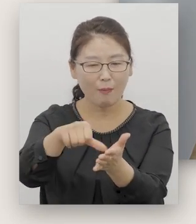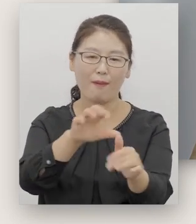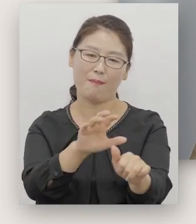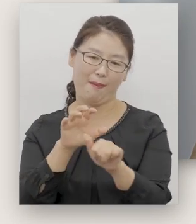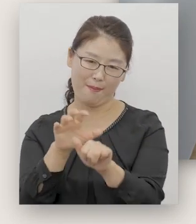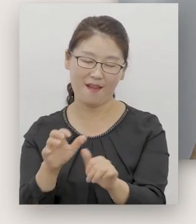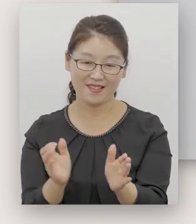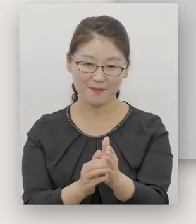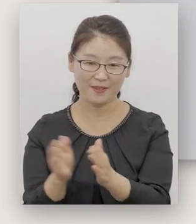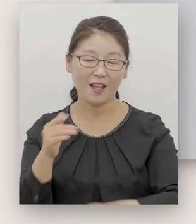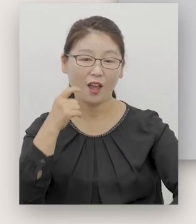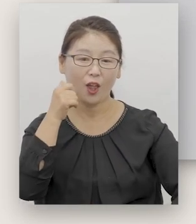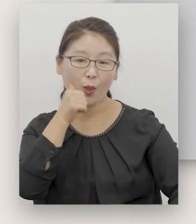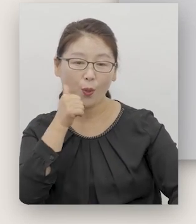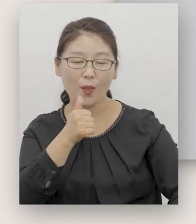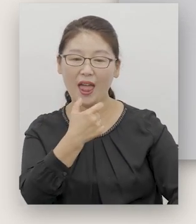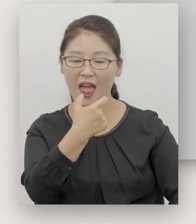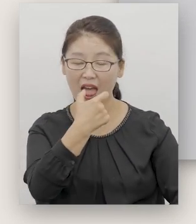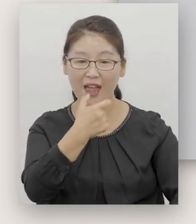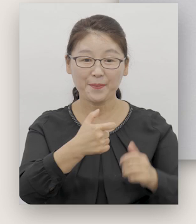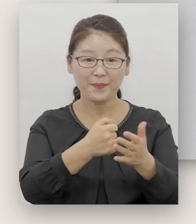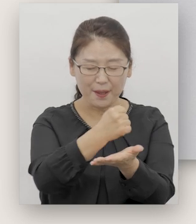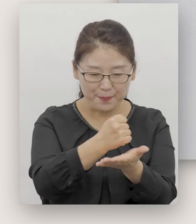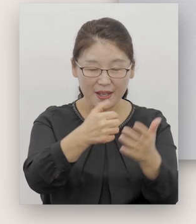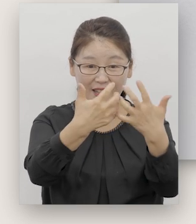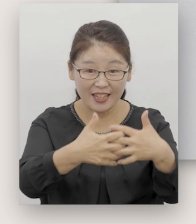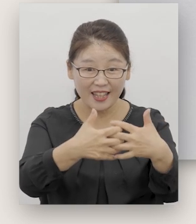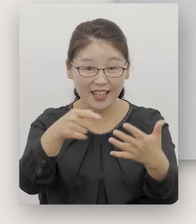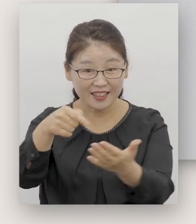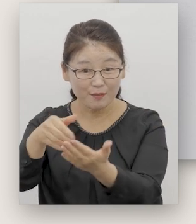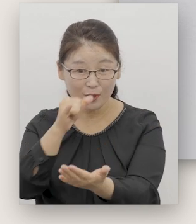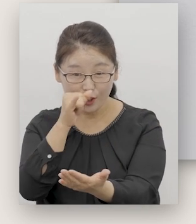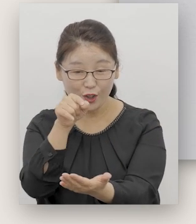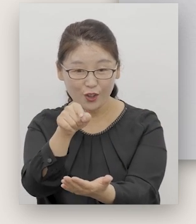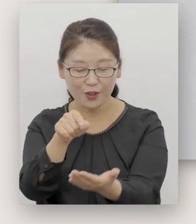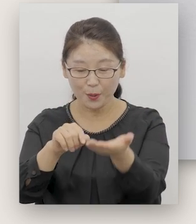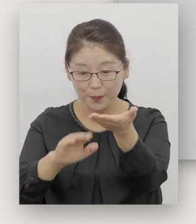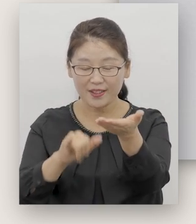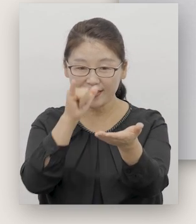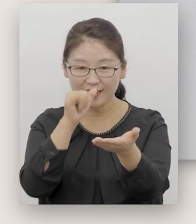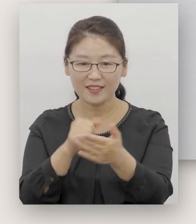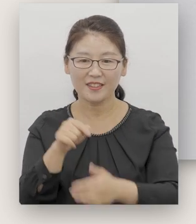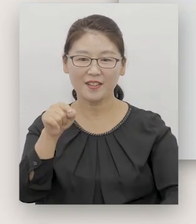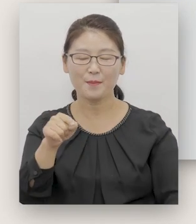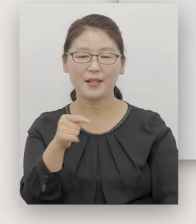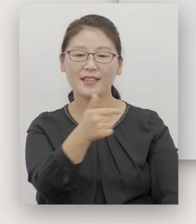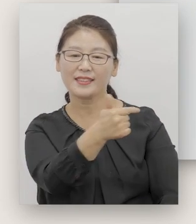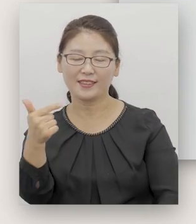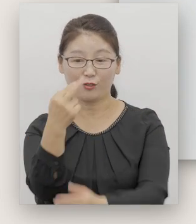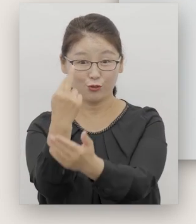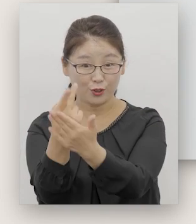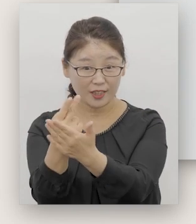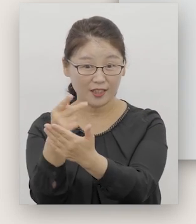보이지 않으시나요? 이제 아래 부분에 있는데요. 이거는 이제 큰 유리라는 뒷샹이 굉장히 유명한 대작 중에 하나인데 이 작업을